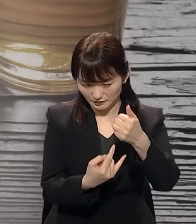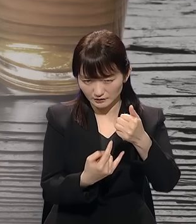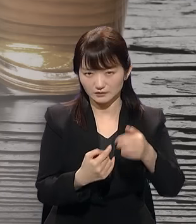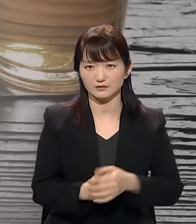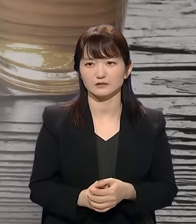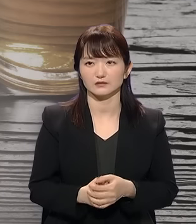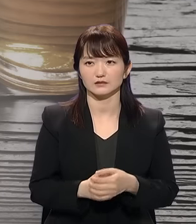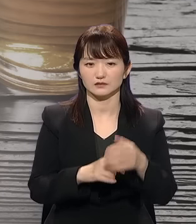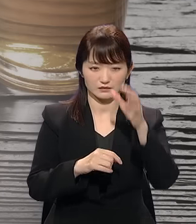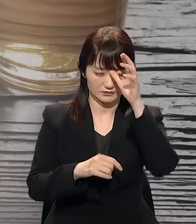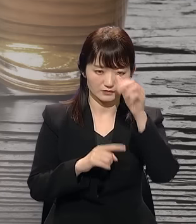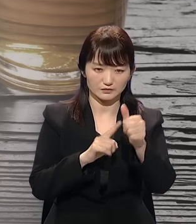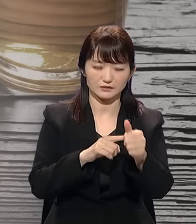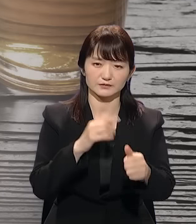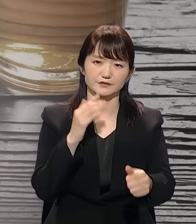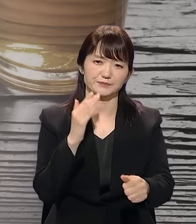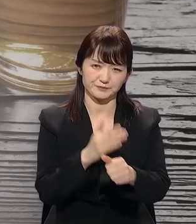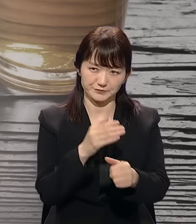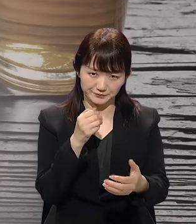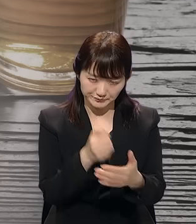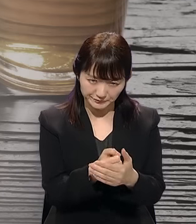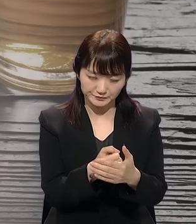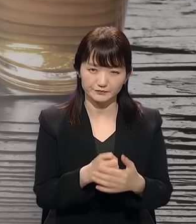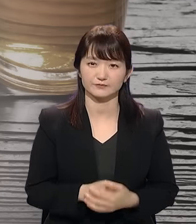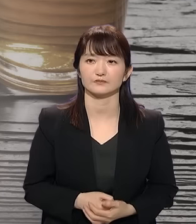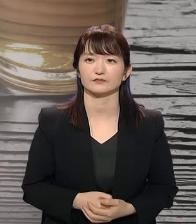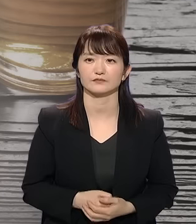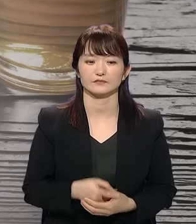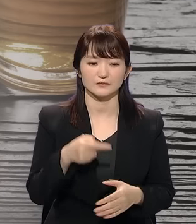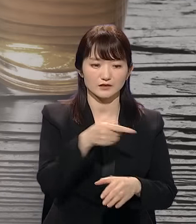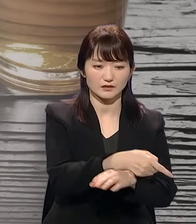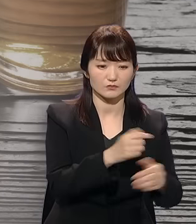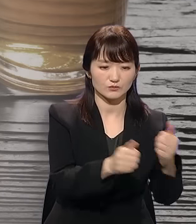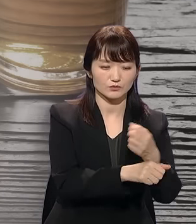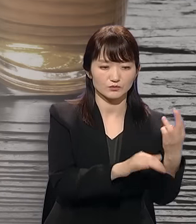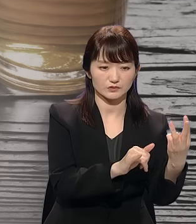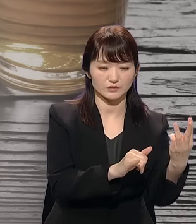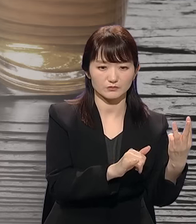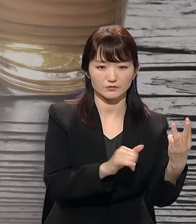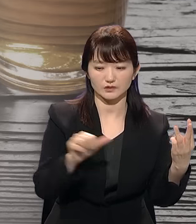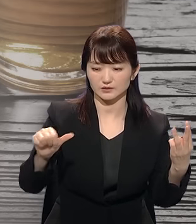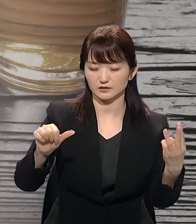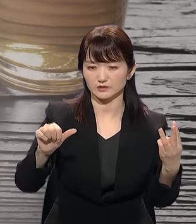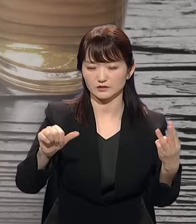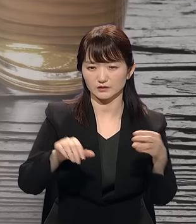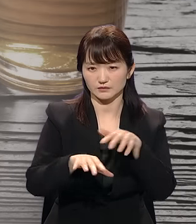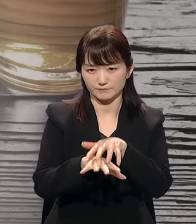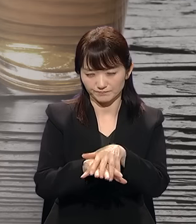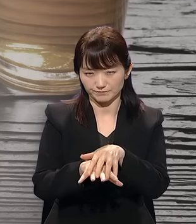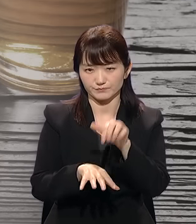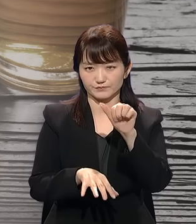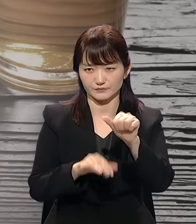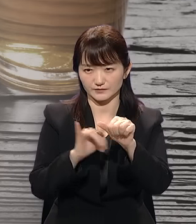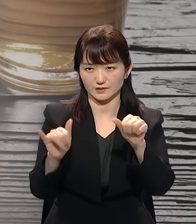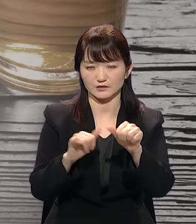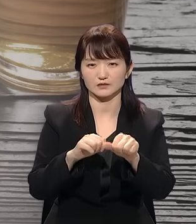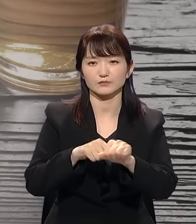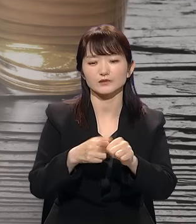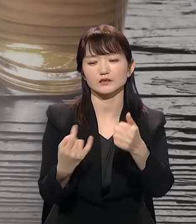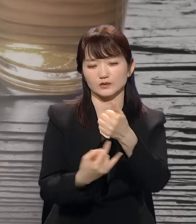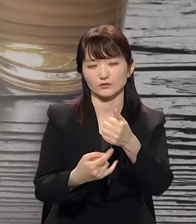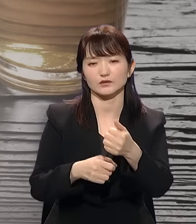처분을 결정을 했어요 그러니까 세 명의 외부 위원을 포함해서 다섯 명으로 구성된 증계 위원회가 동의한 것이라고